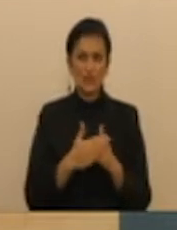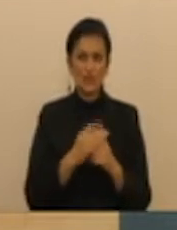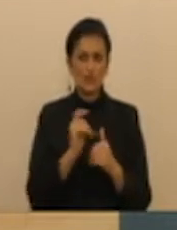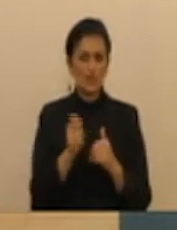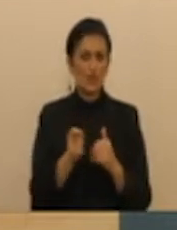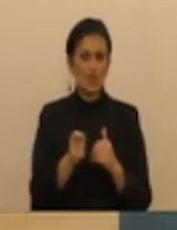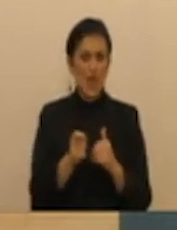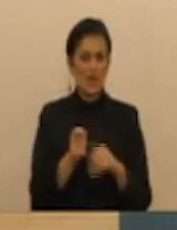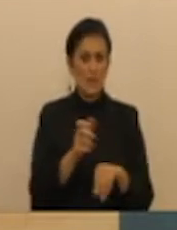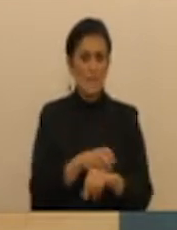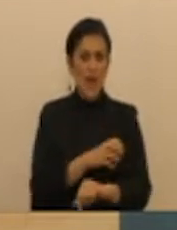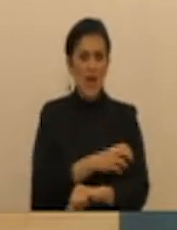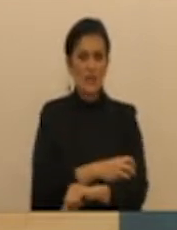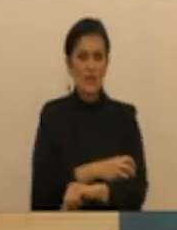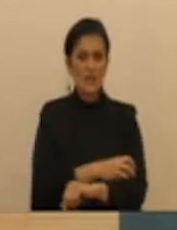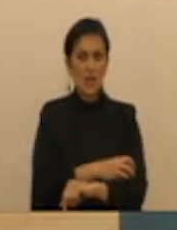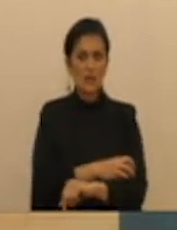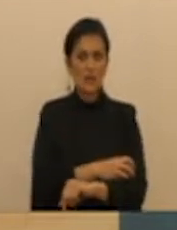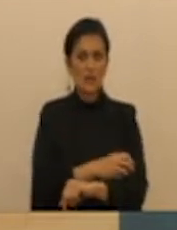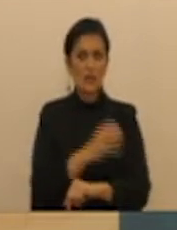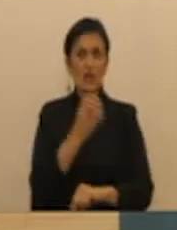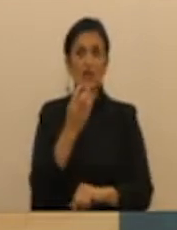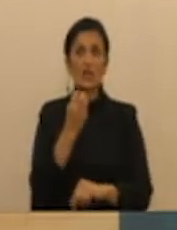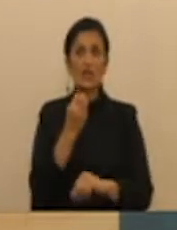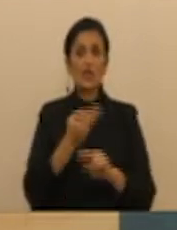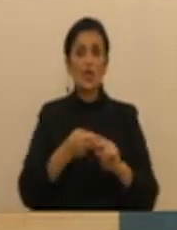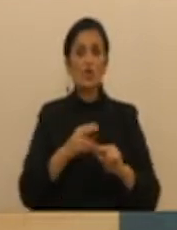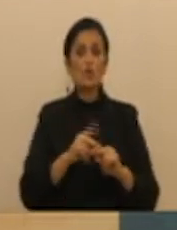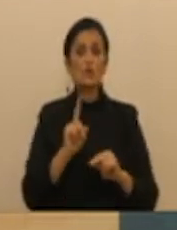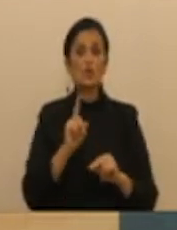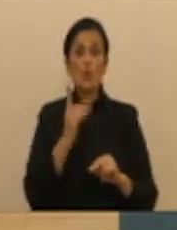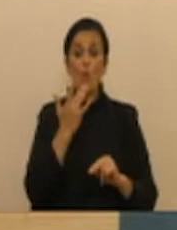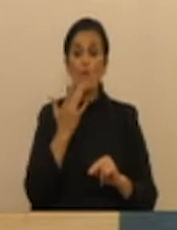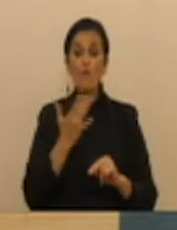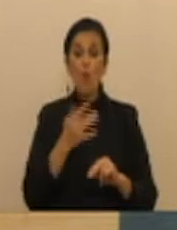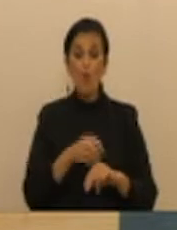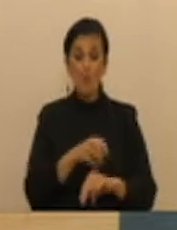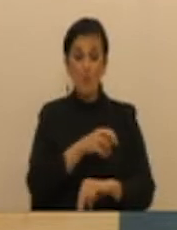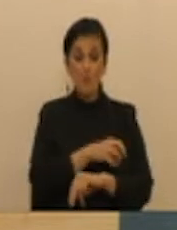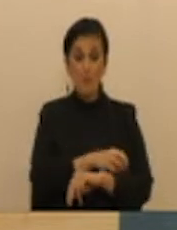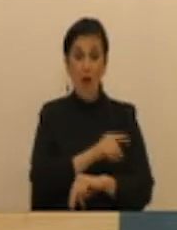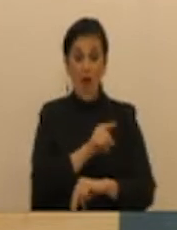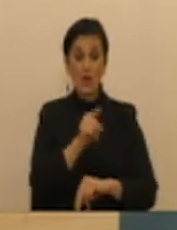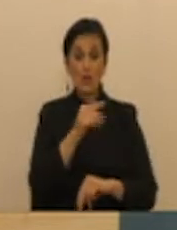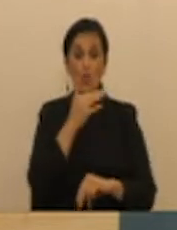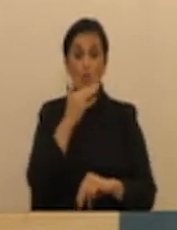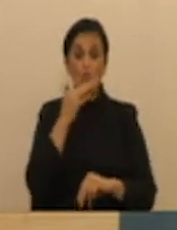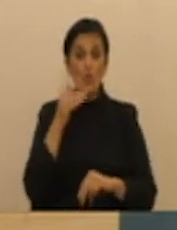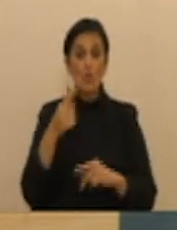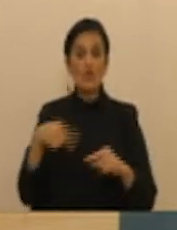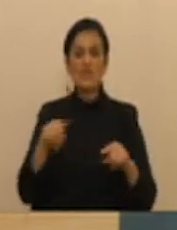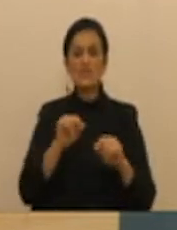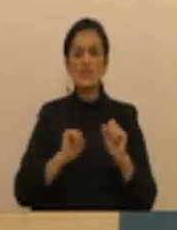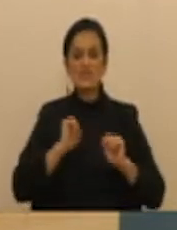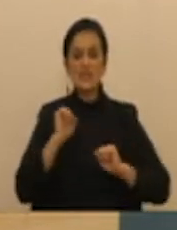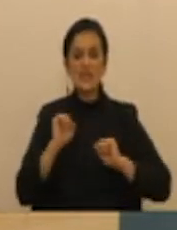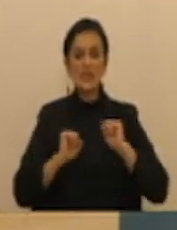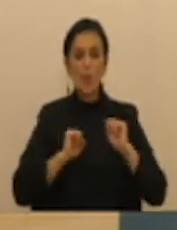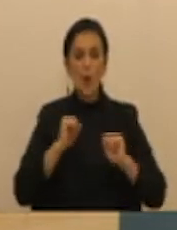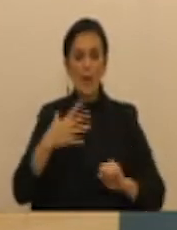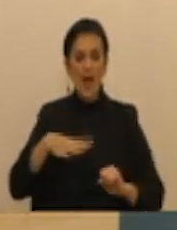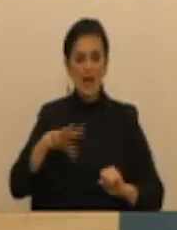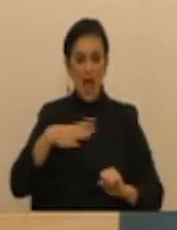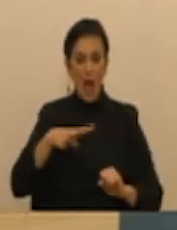ამ პარტიას კიდევ იმიტომ, რომ ეს პოლიტიკური პარტიები და უმრავლესობა ცდილობენ